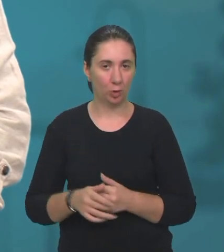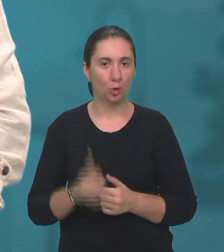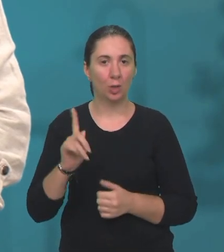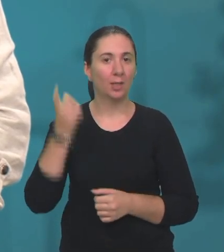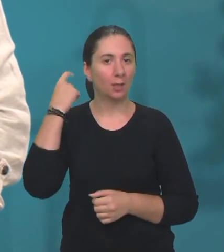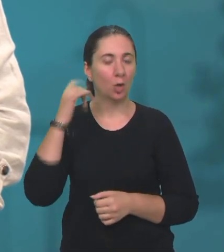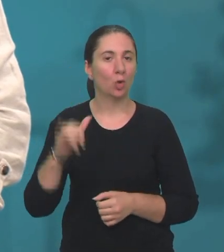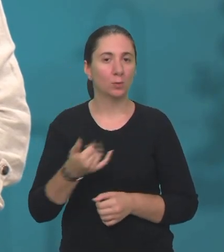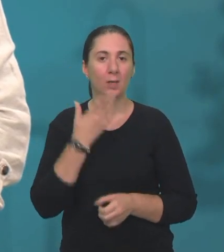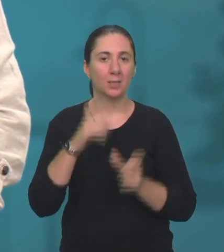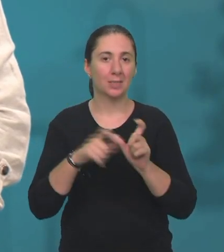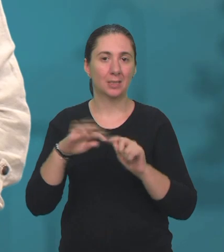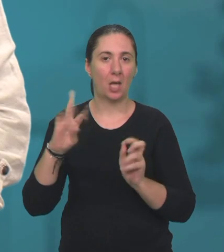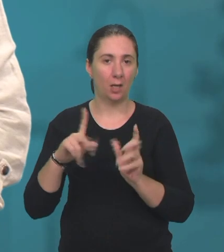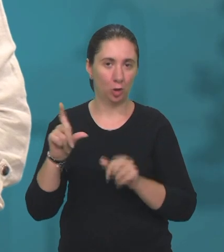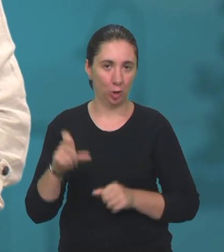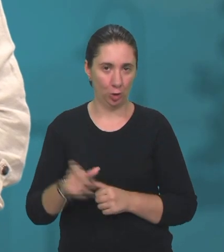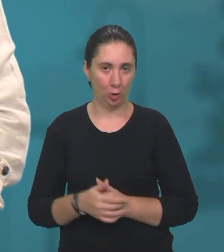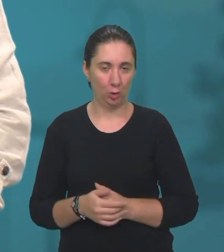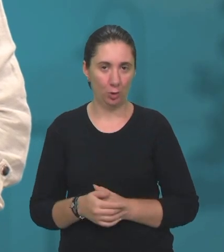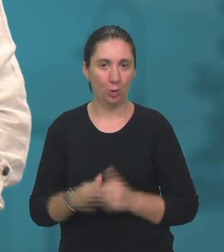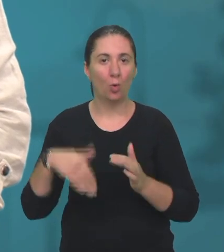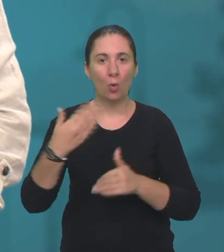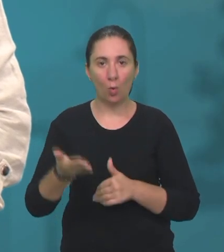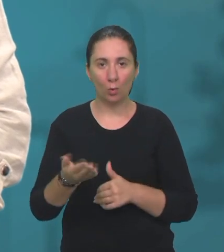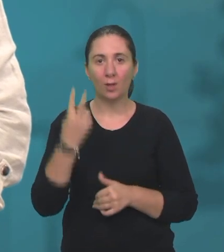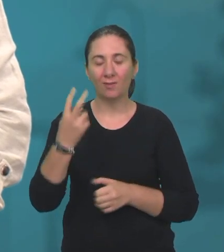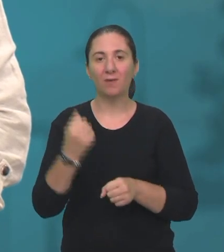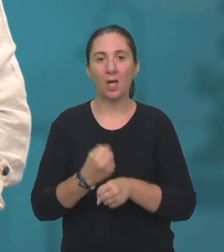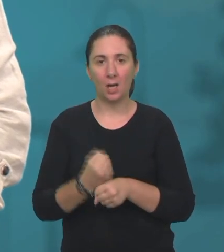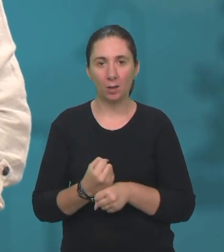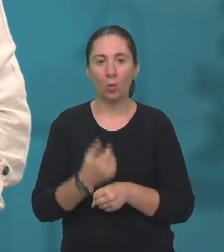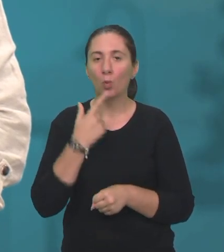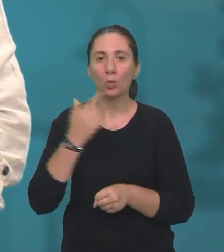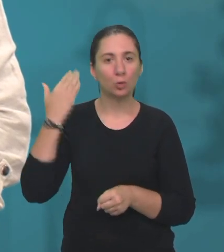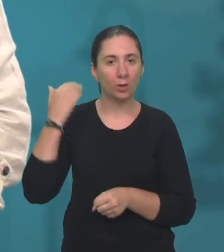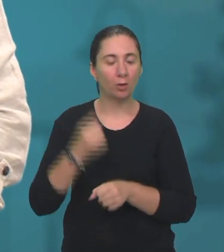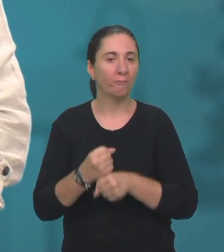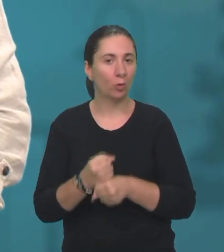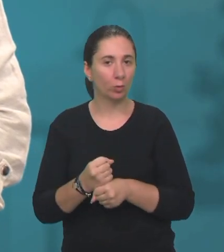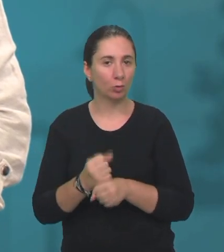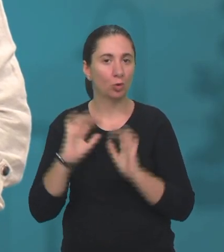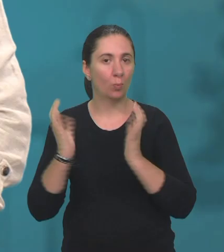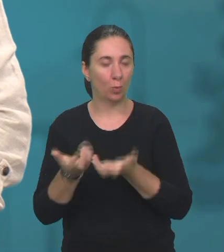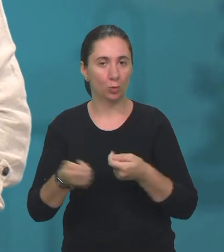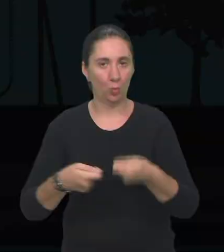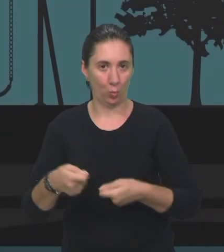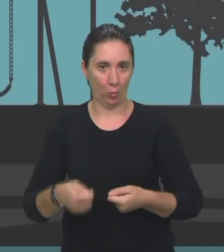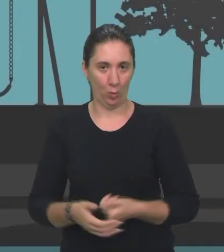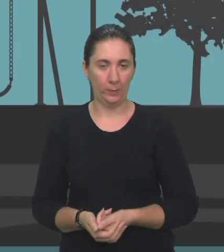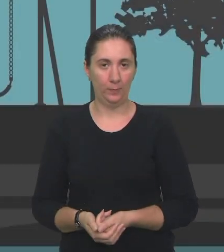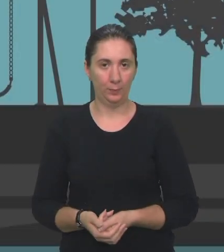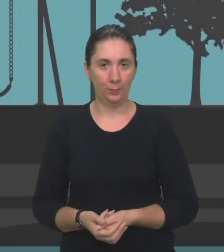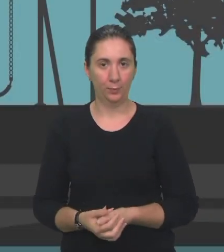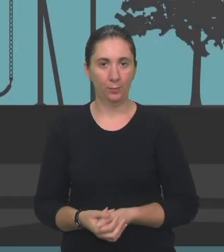i tajnicom Josipom Stanašić, a potom i o dvije radionice koje su nedavno održane u prostoru udruge.